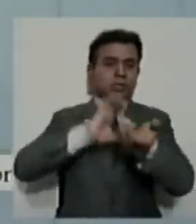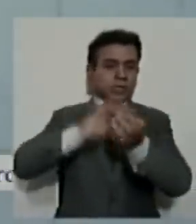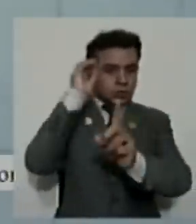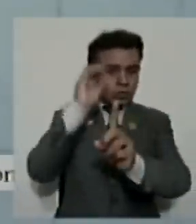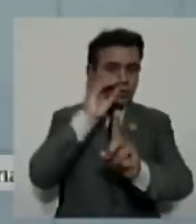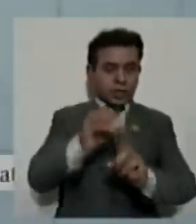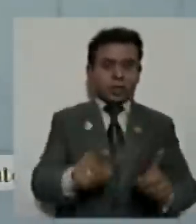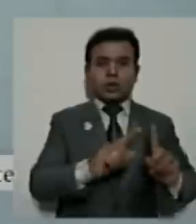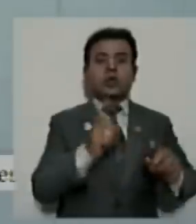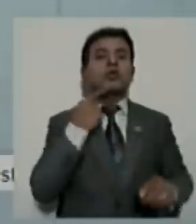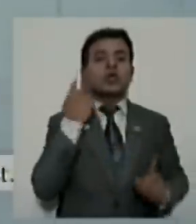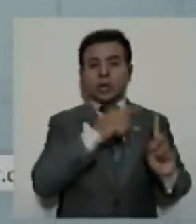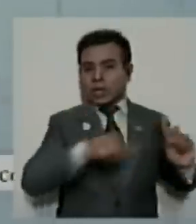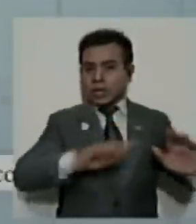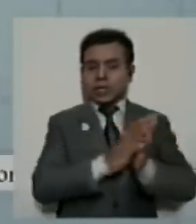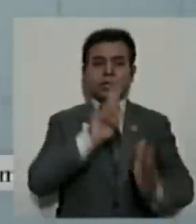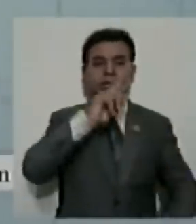13,38,633 জন।